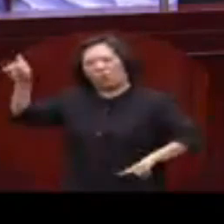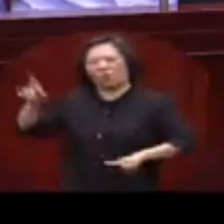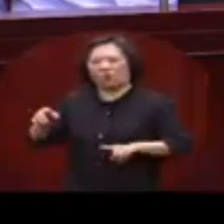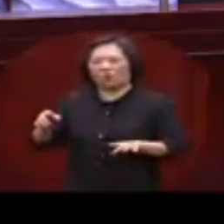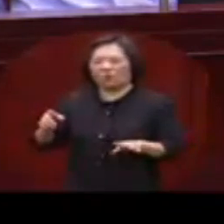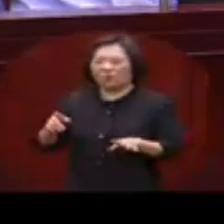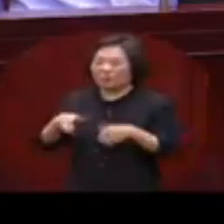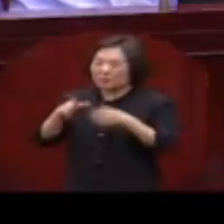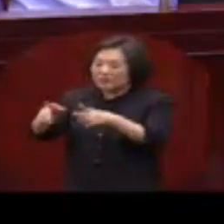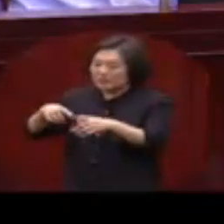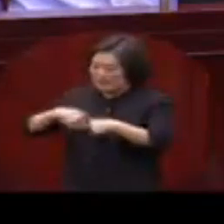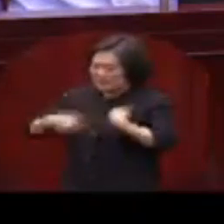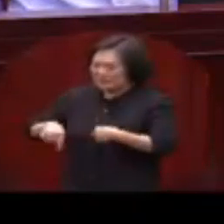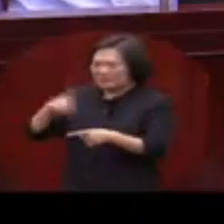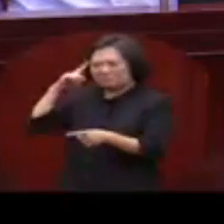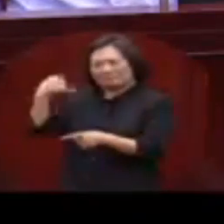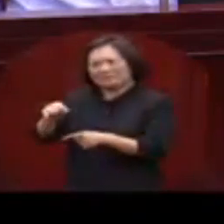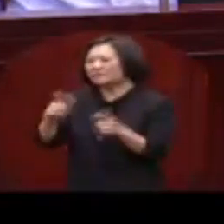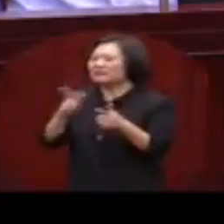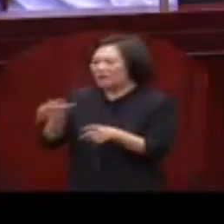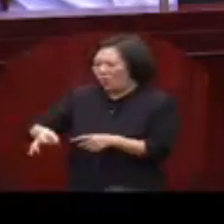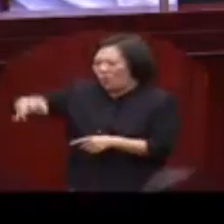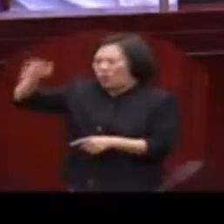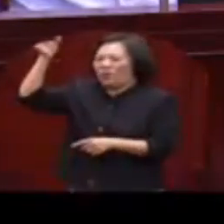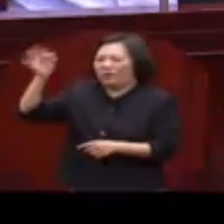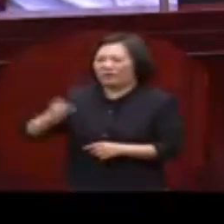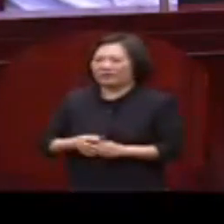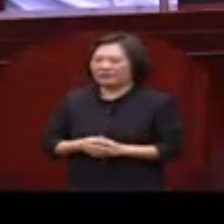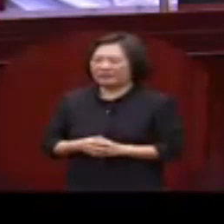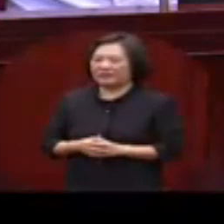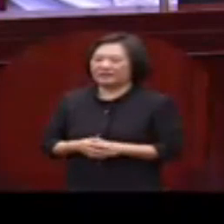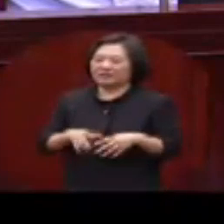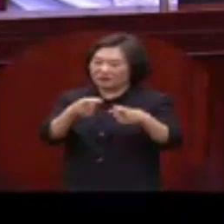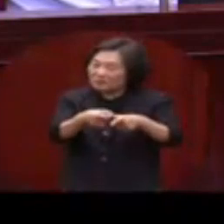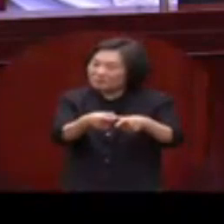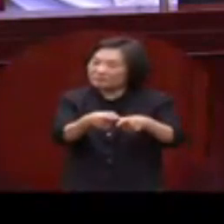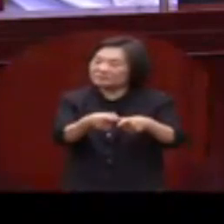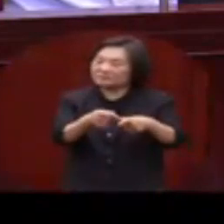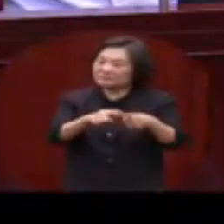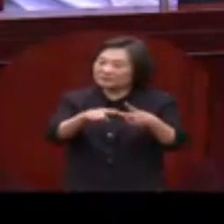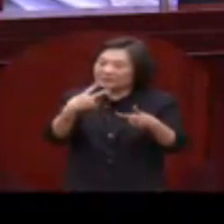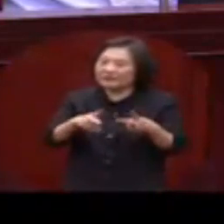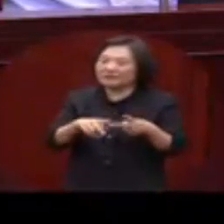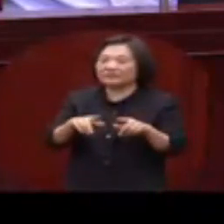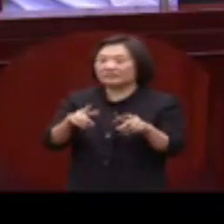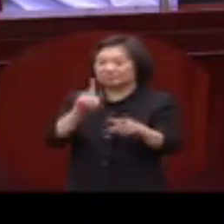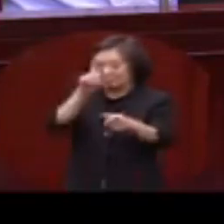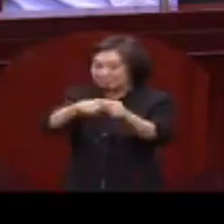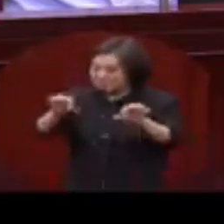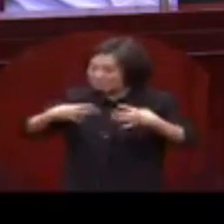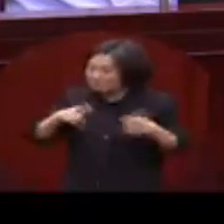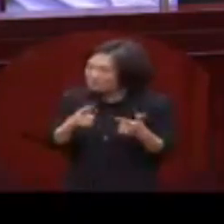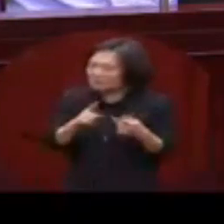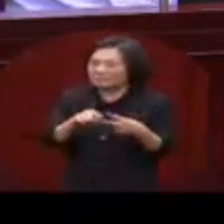个私幼的教育品质不满意。啊，我觉得是这样的哦。公幼加上非盈利目标70%